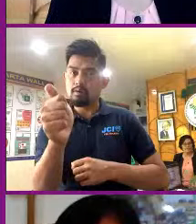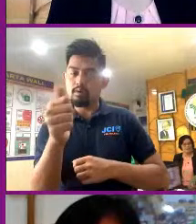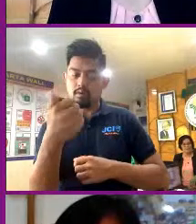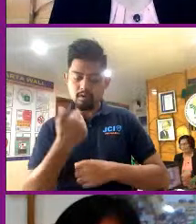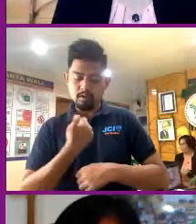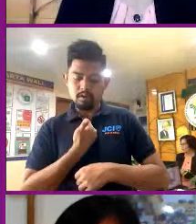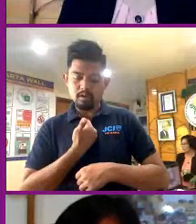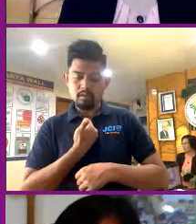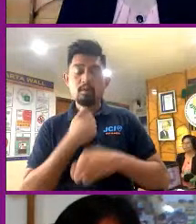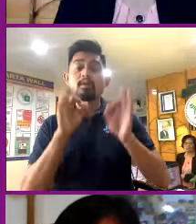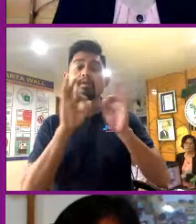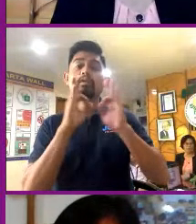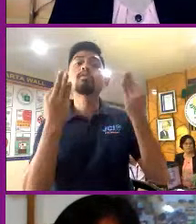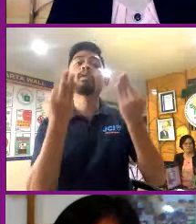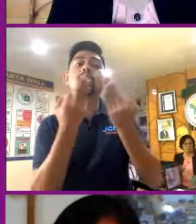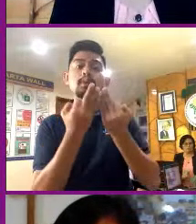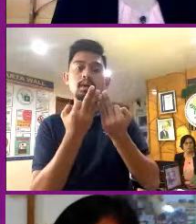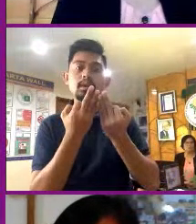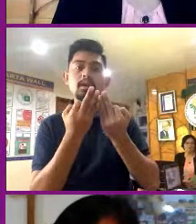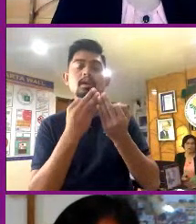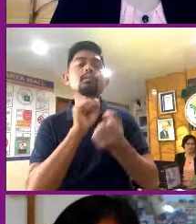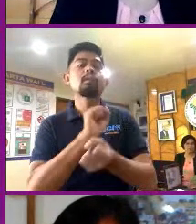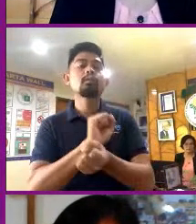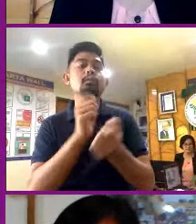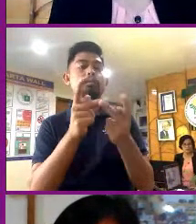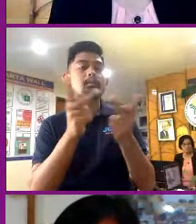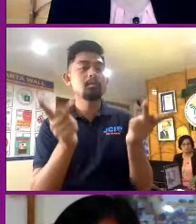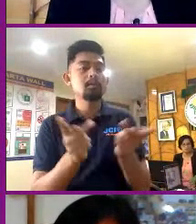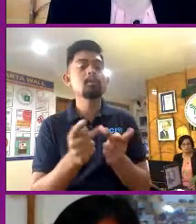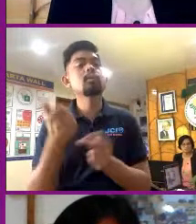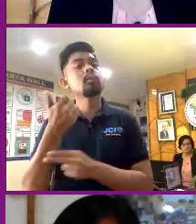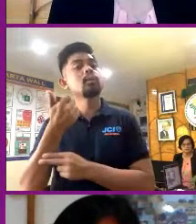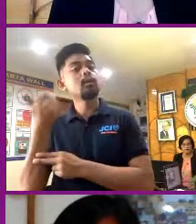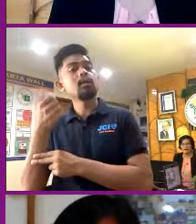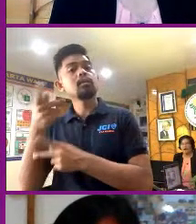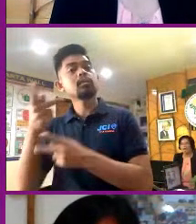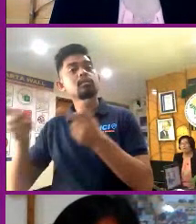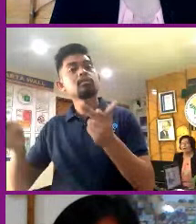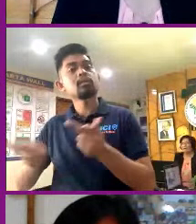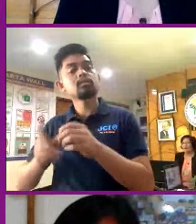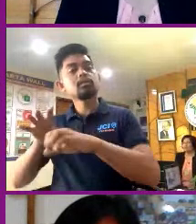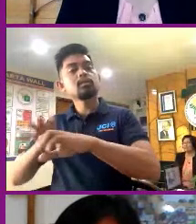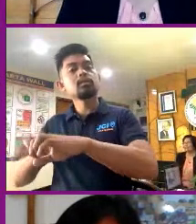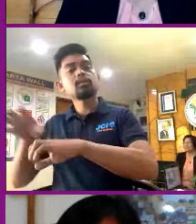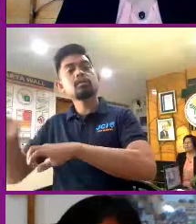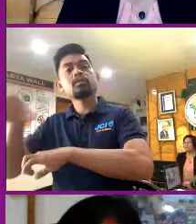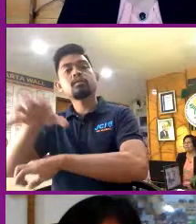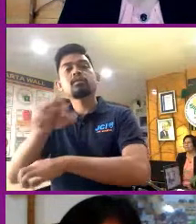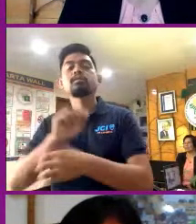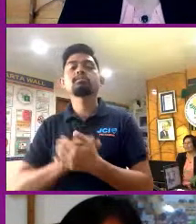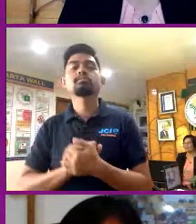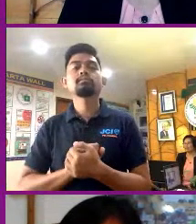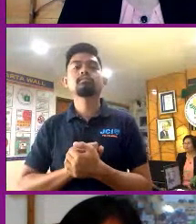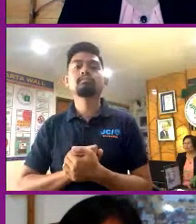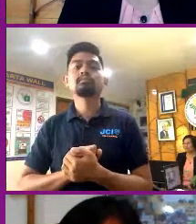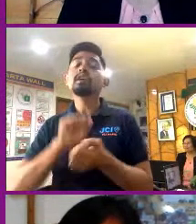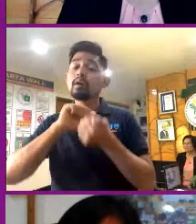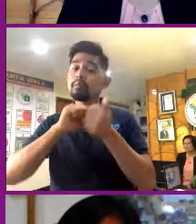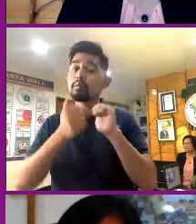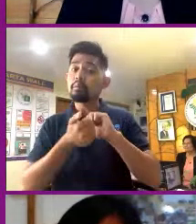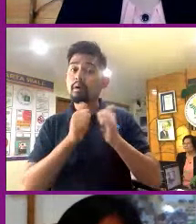the family, within the workplace, or within other institutions. Ang problema kasi hindi